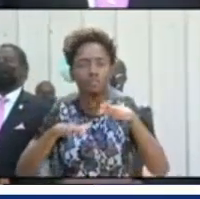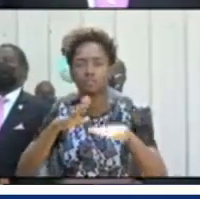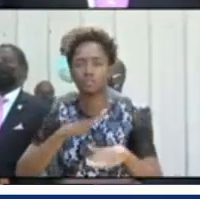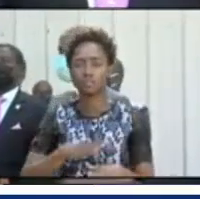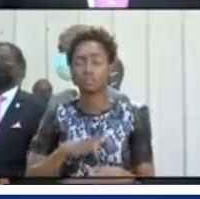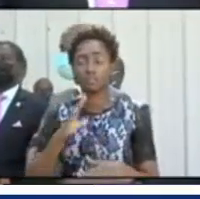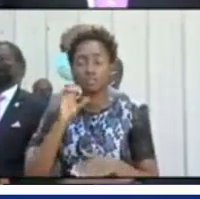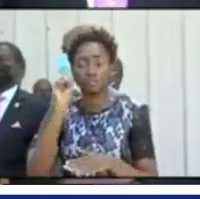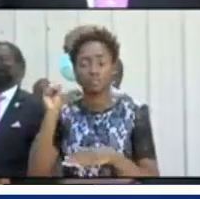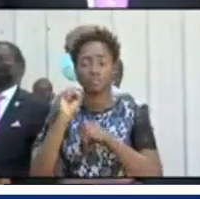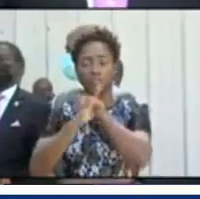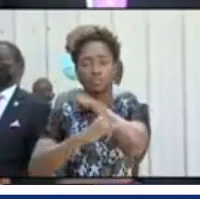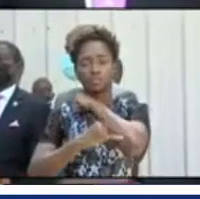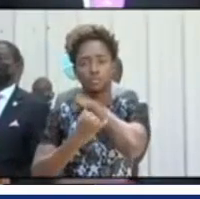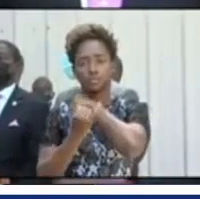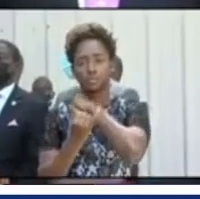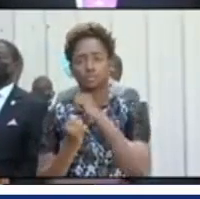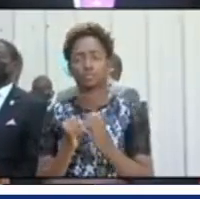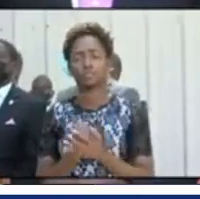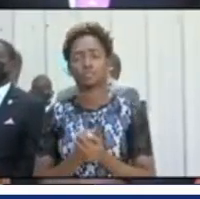Jérémy samedi au